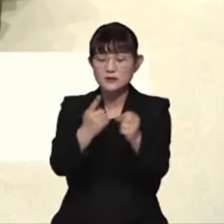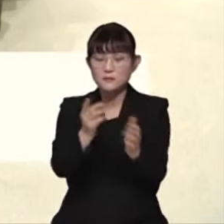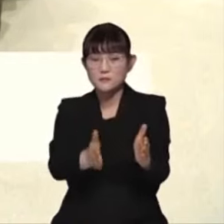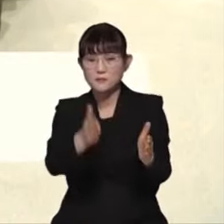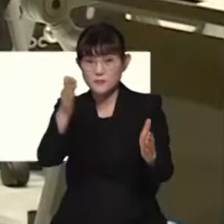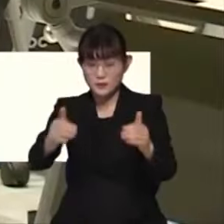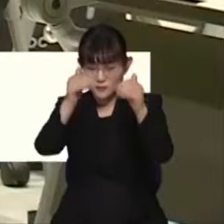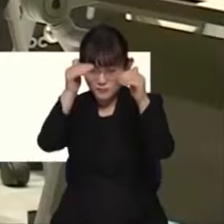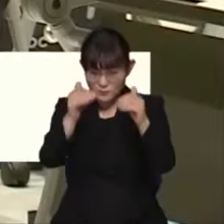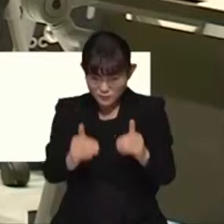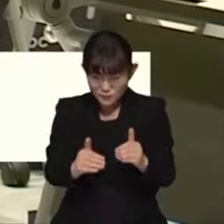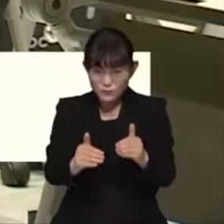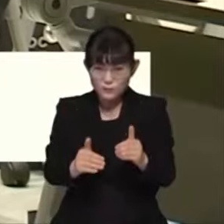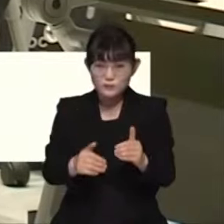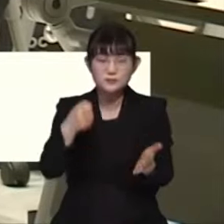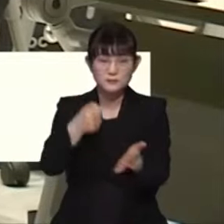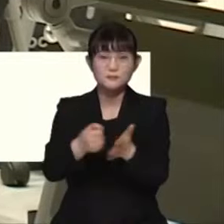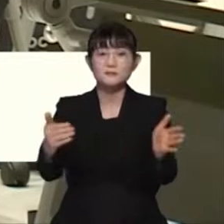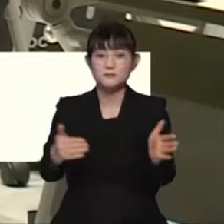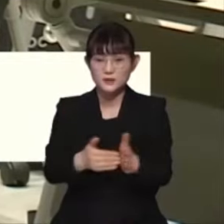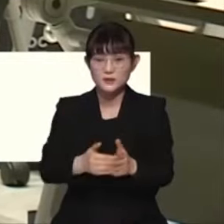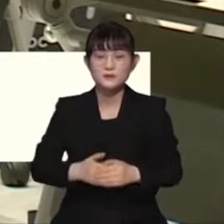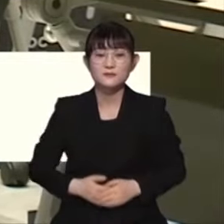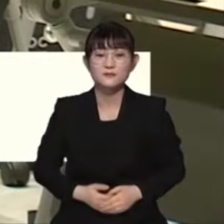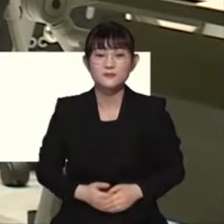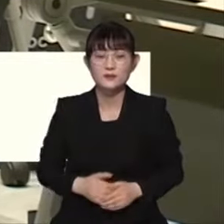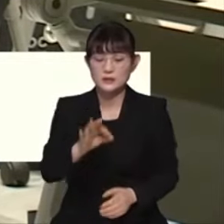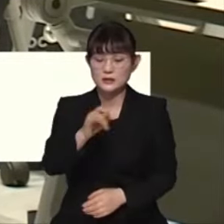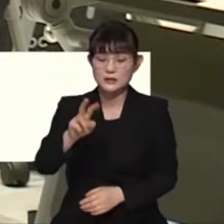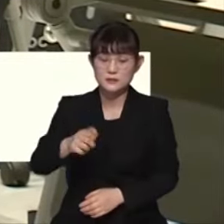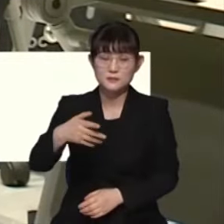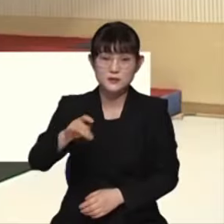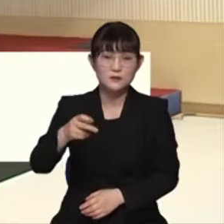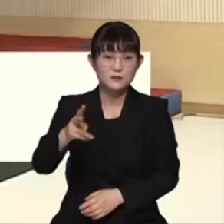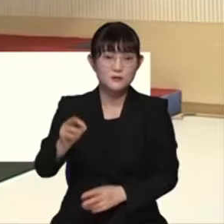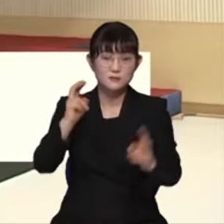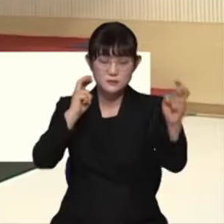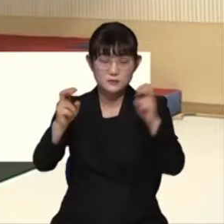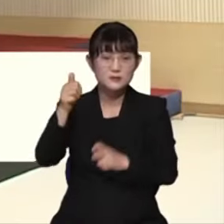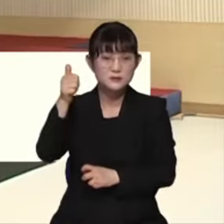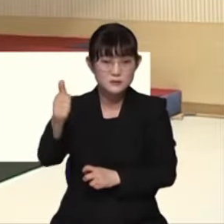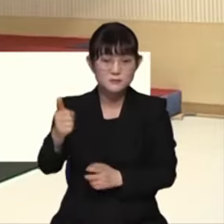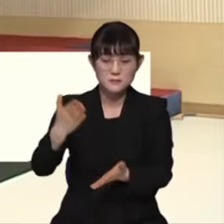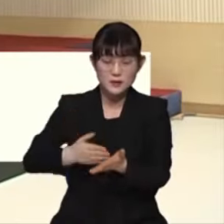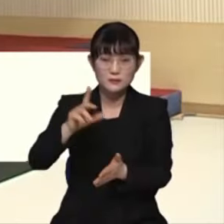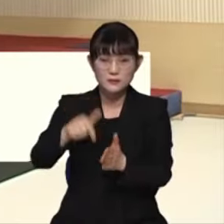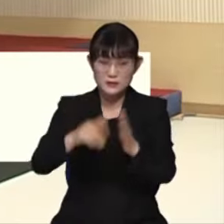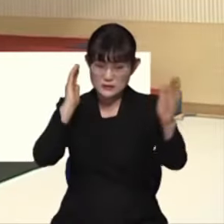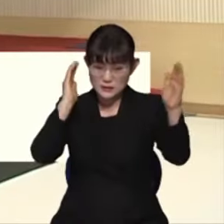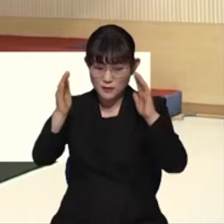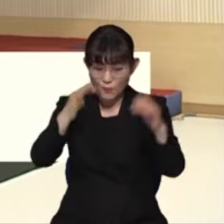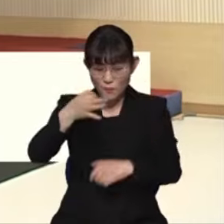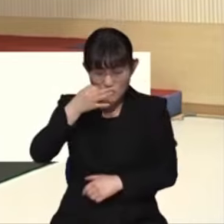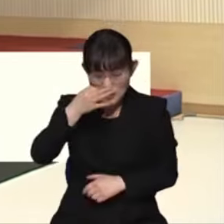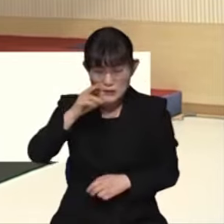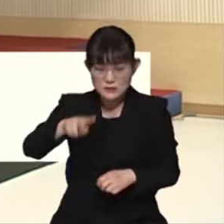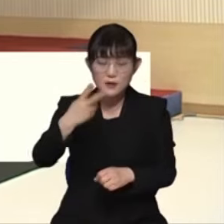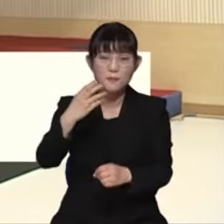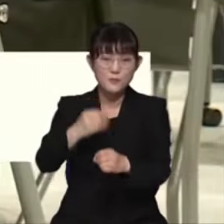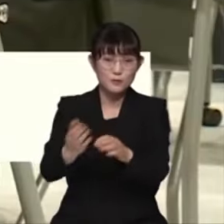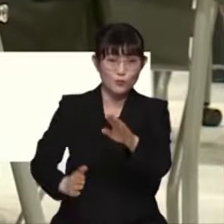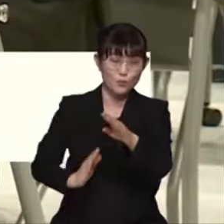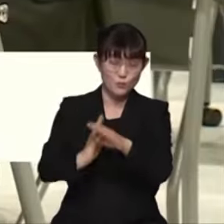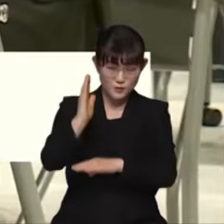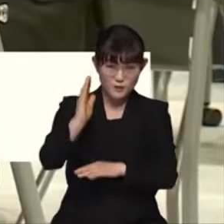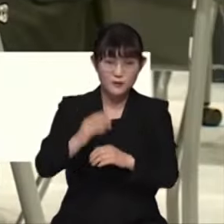담은 임원 임기 안건 등을 의결했습니다. 임채영 사장은 인사말을 통해 네이버 포털 구독자 200만 돌파라는 단단한